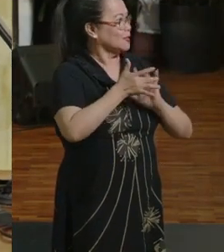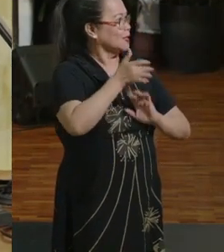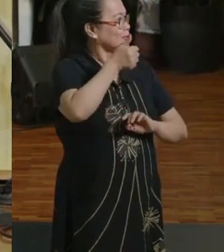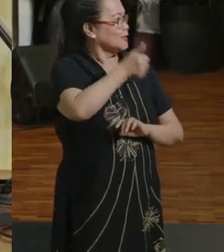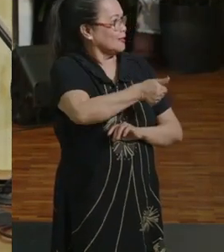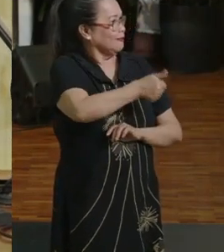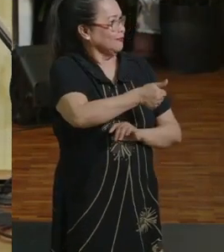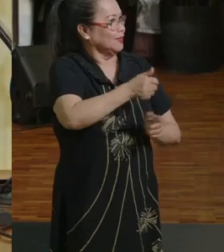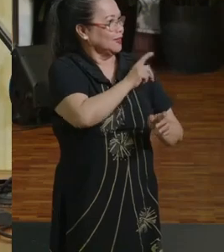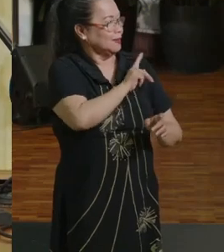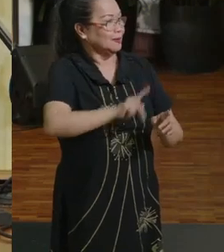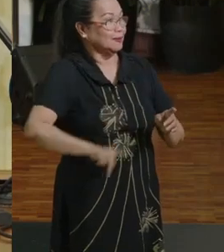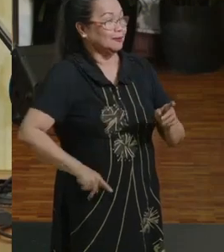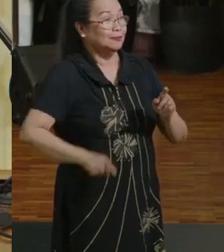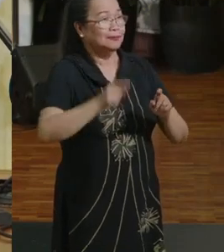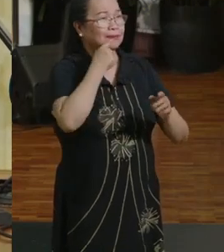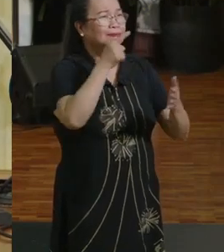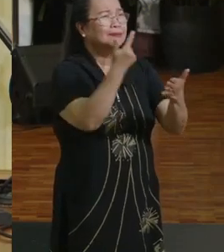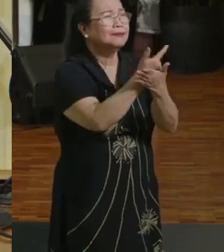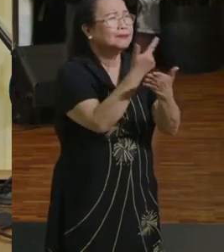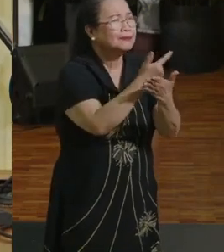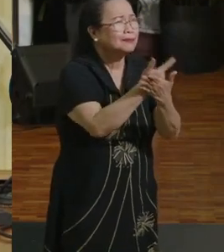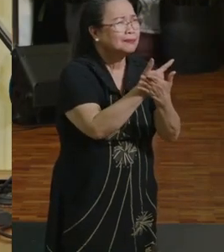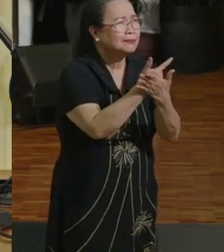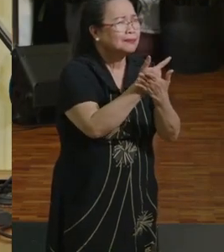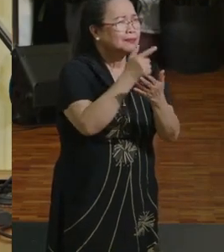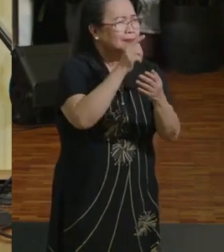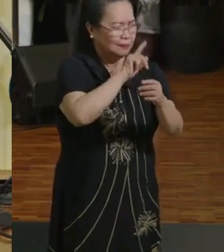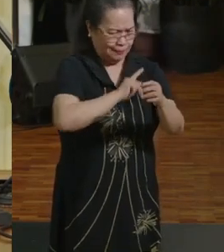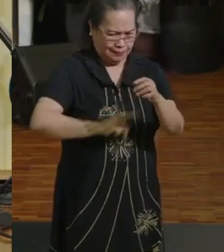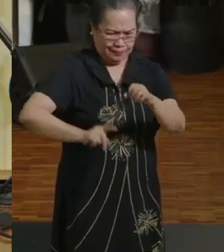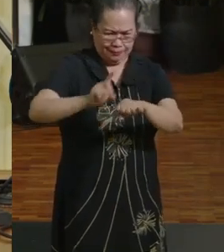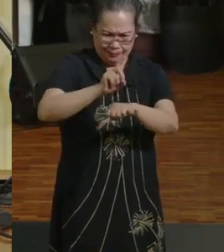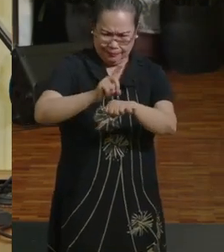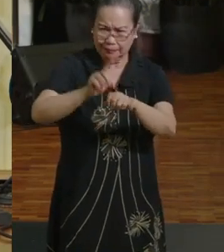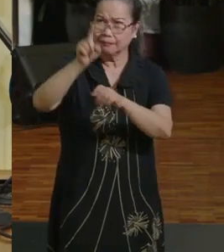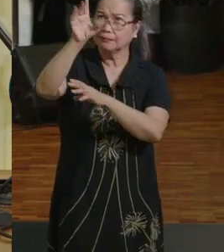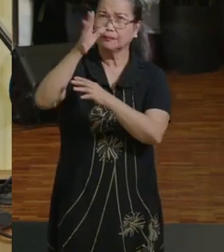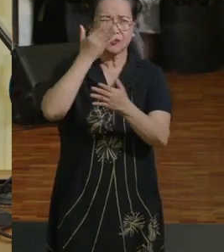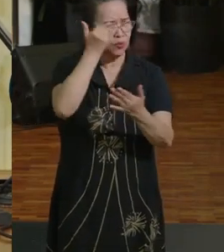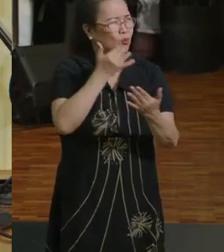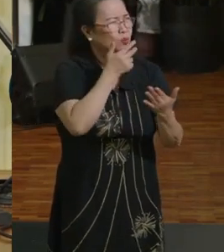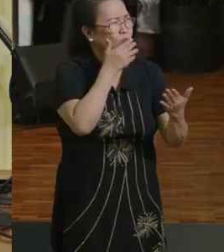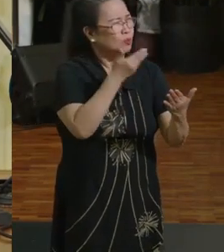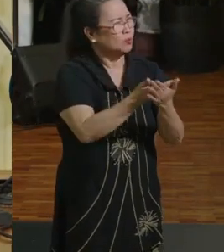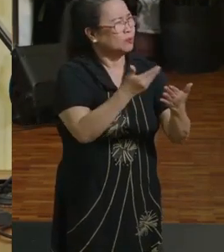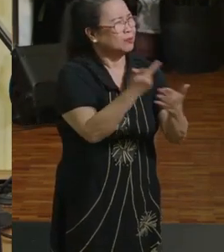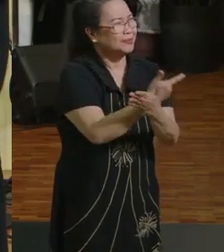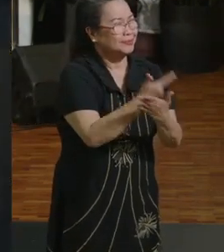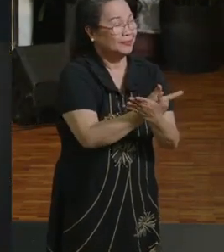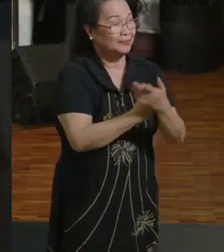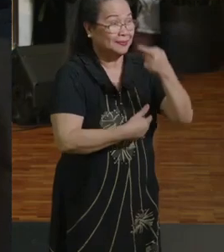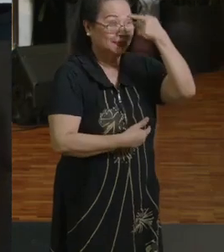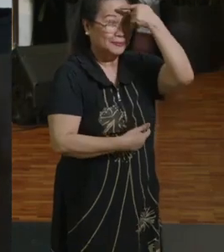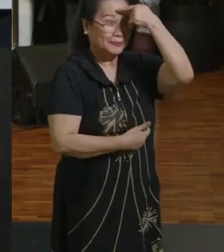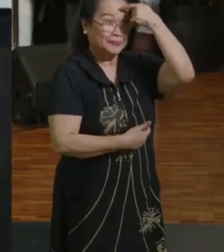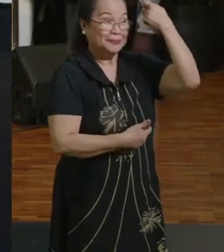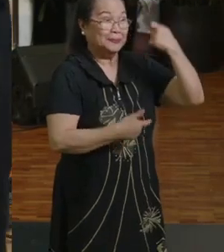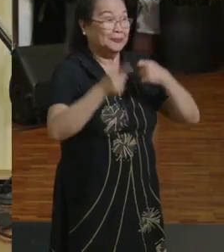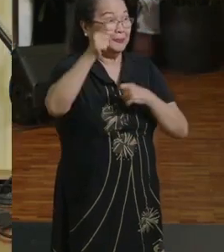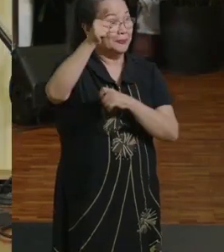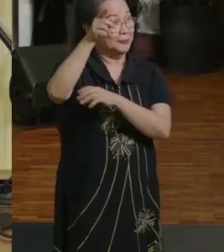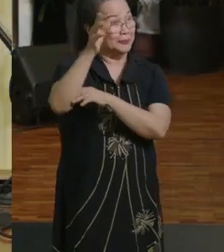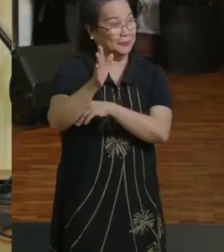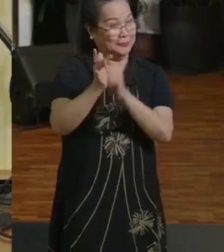Ano ba yung ibig sabihin ng gospel of the kingdom of God? Bakit siya good news? Sapagkat kung wala ang paghahari ng Diyos